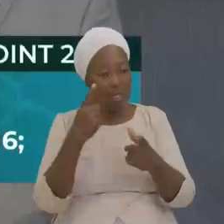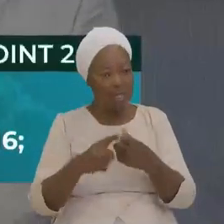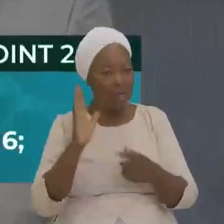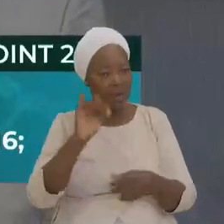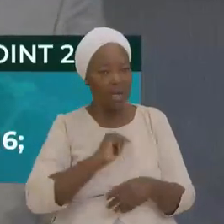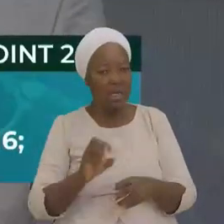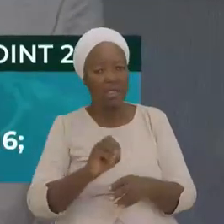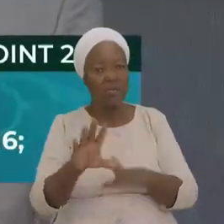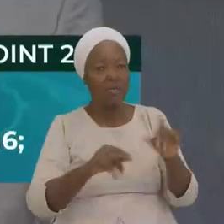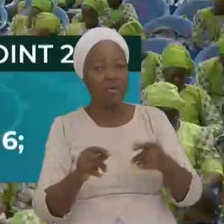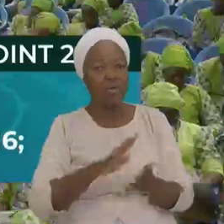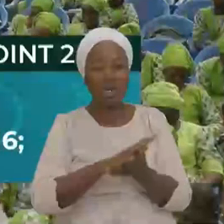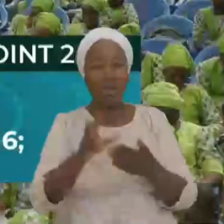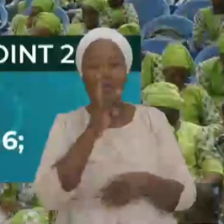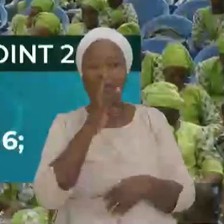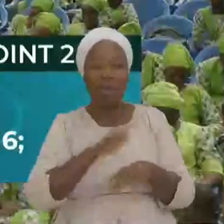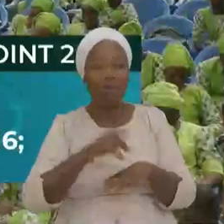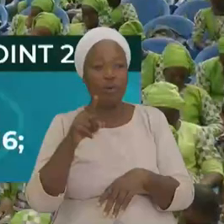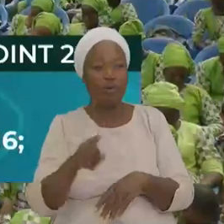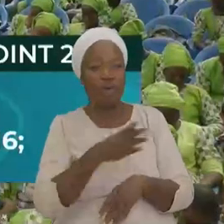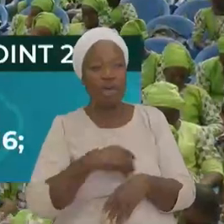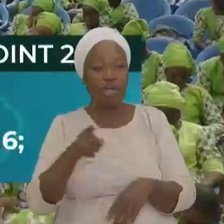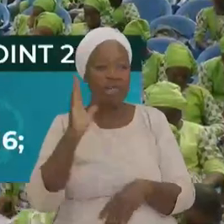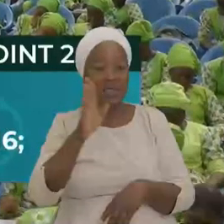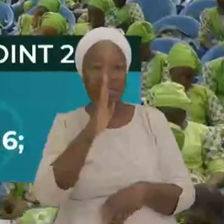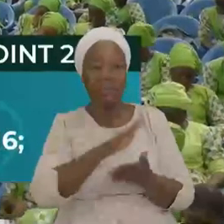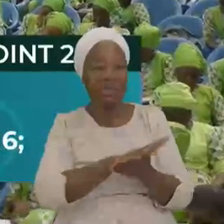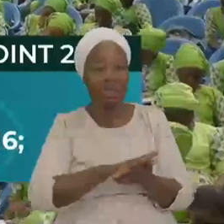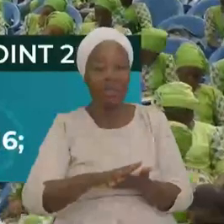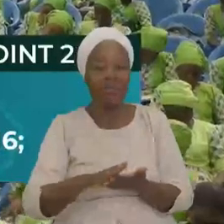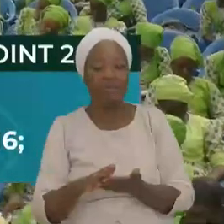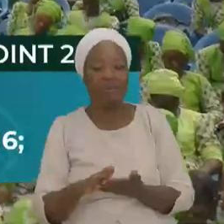Il dit, je répandrai sur vous une eau pure et vous serez purifiés.